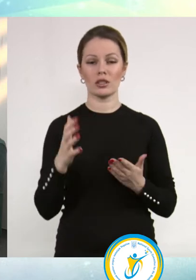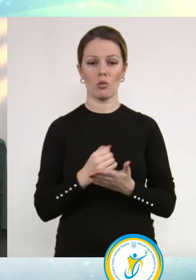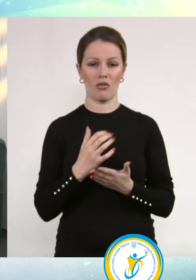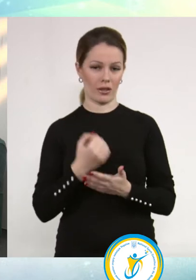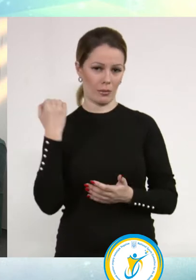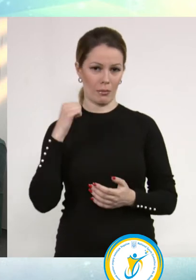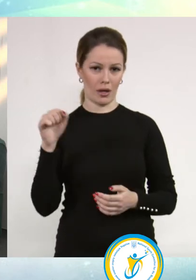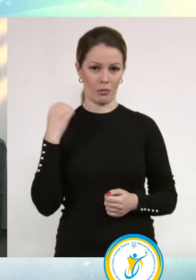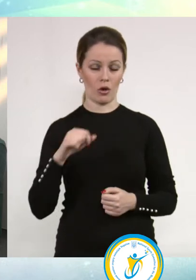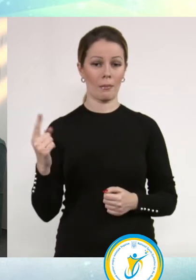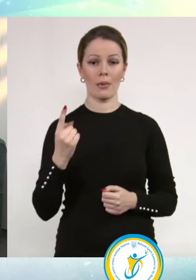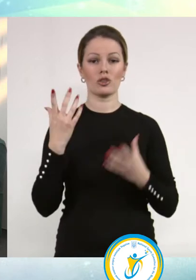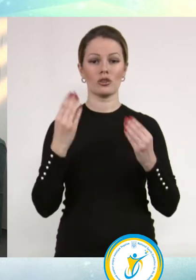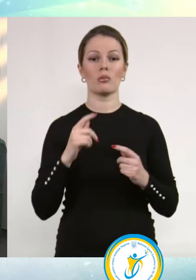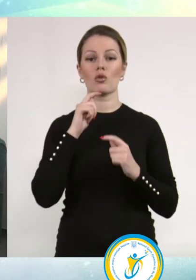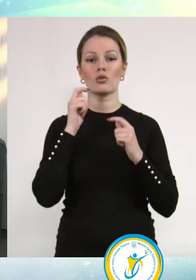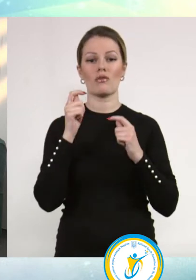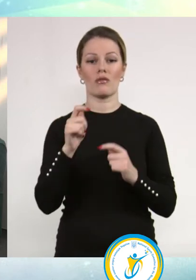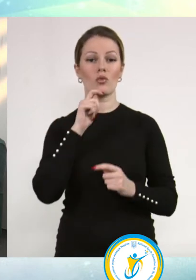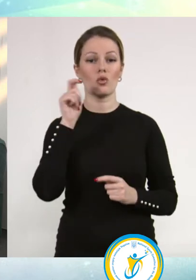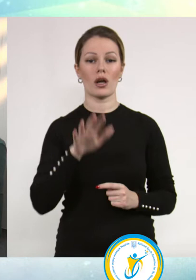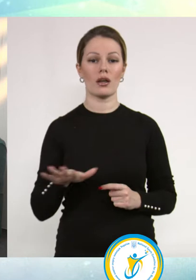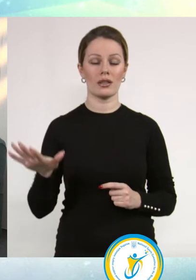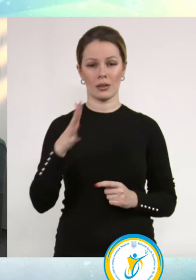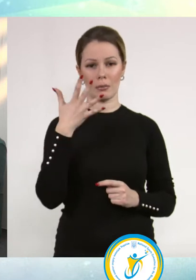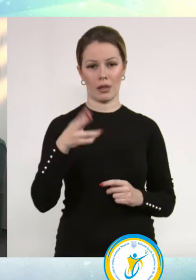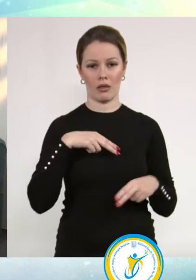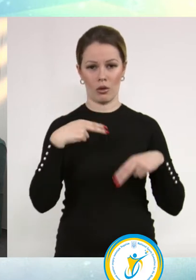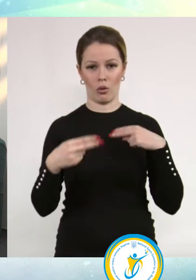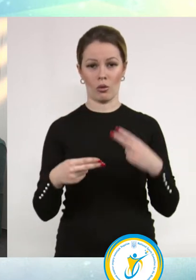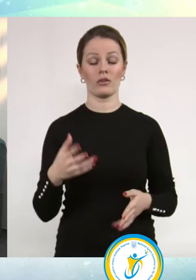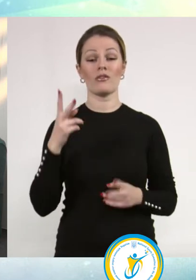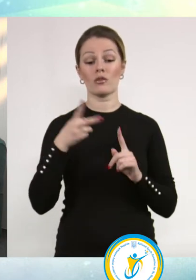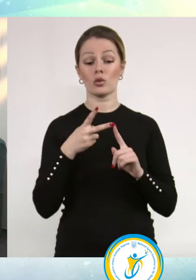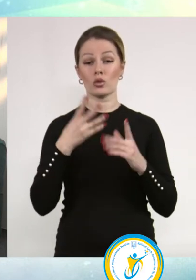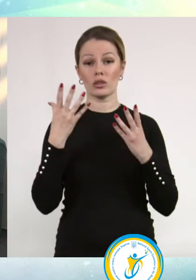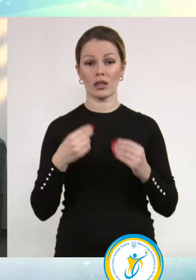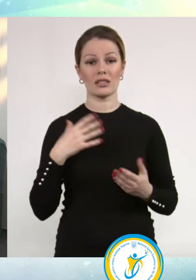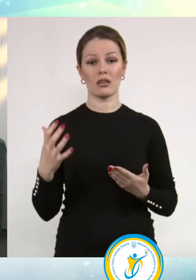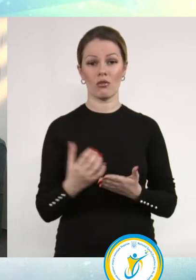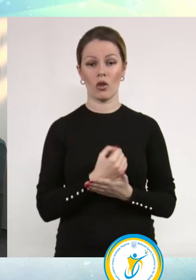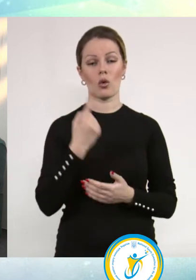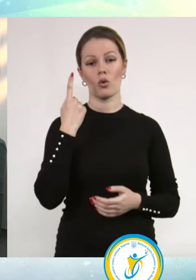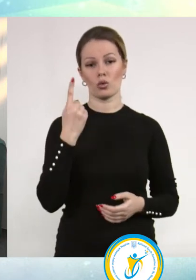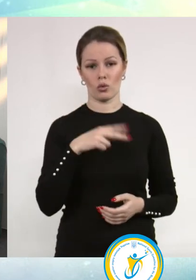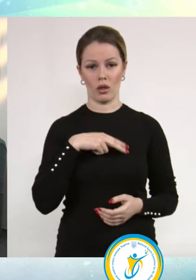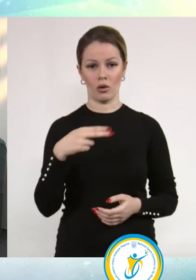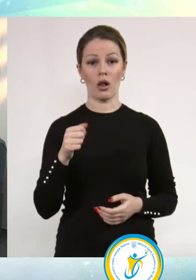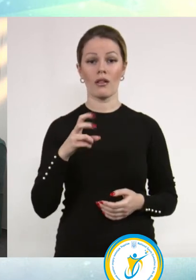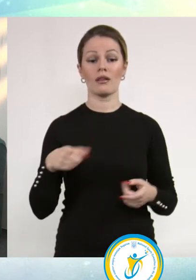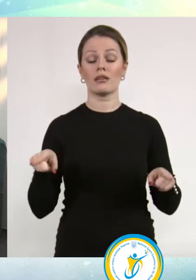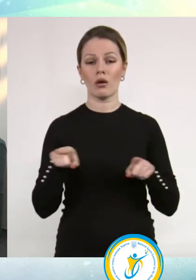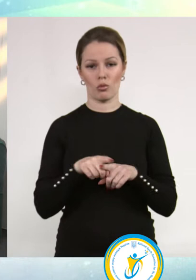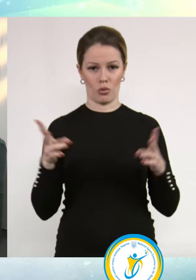Кореї здобувати перемоги. Перший день подарував Україні 5 нагород. В другий день ми завоювали одну